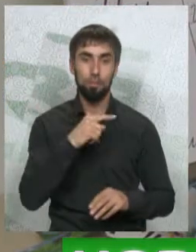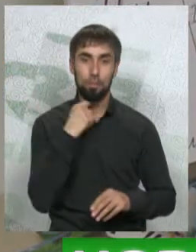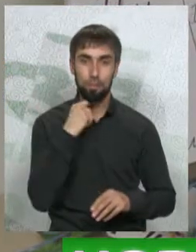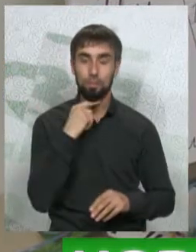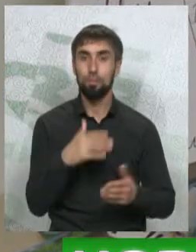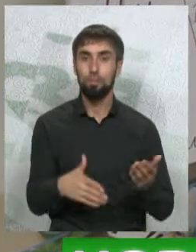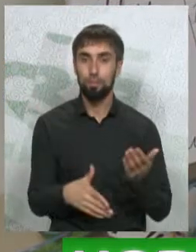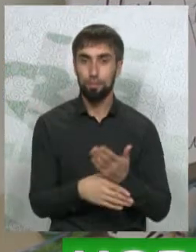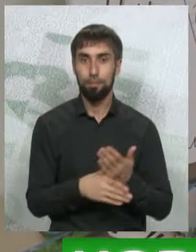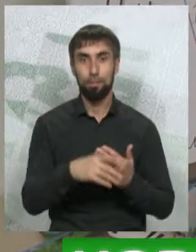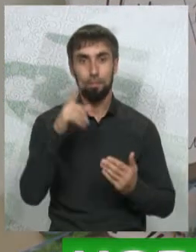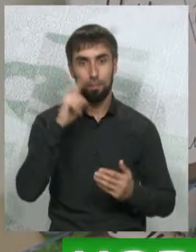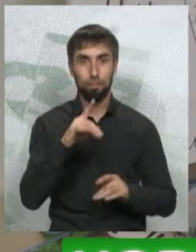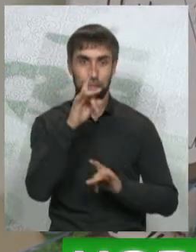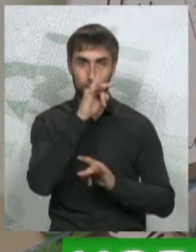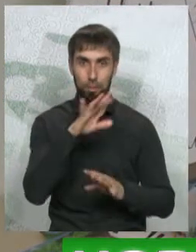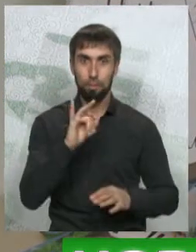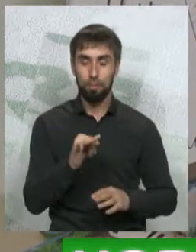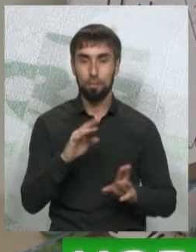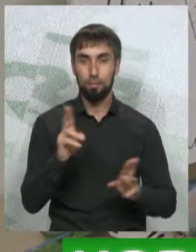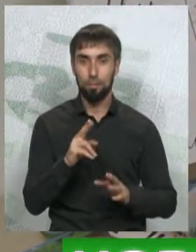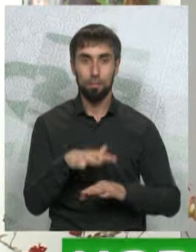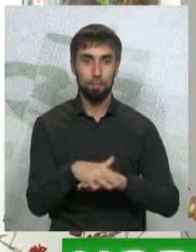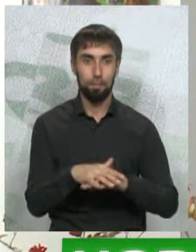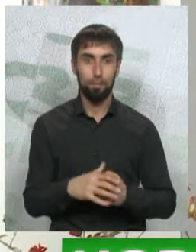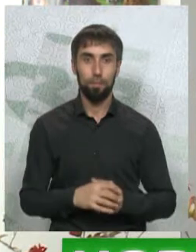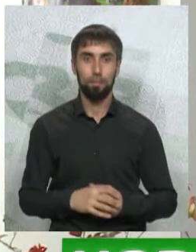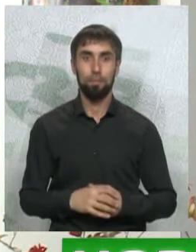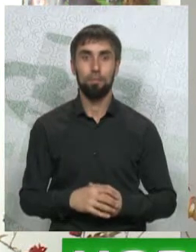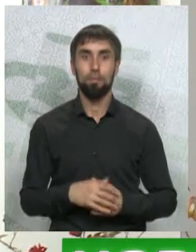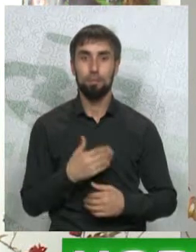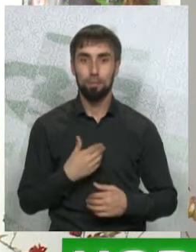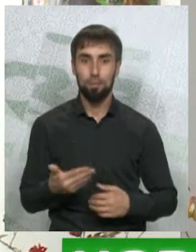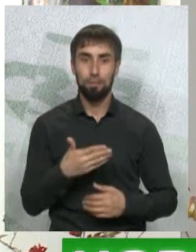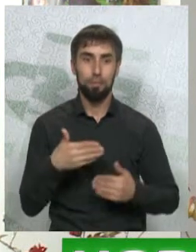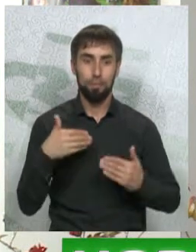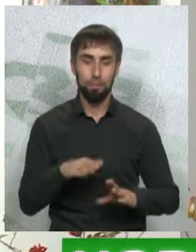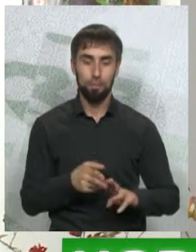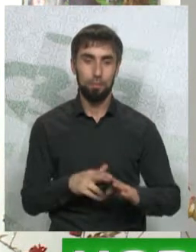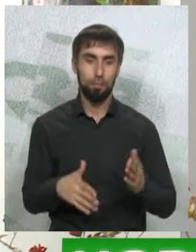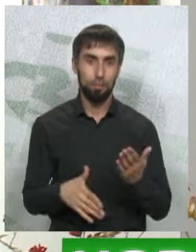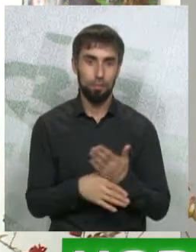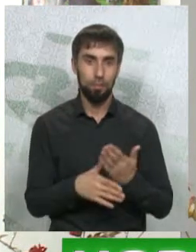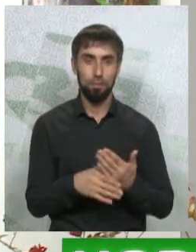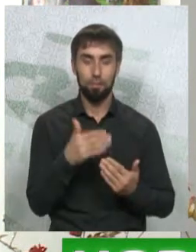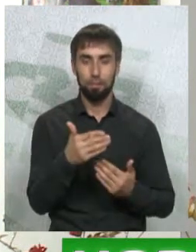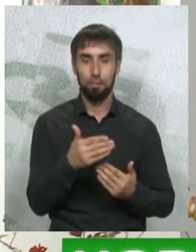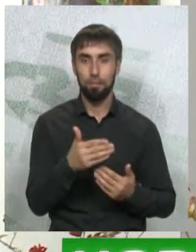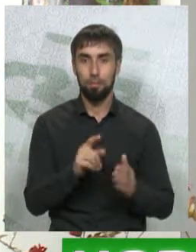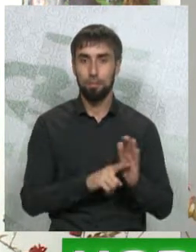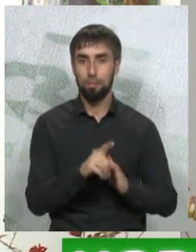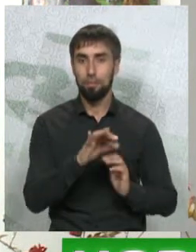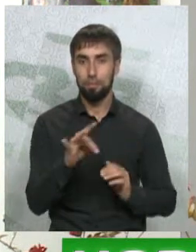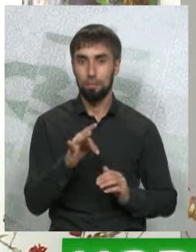ингушского способствует познанию культуры и традиций народа. И мы решили помочь и поддержать этот проект. Запустили сбор с